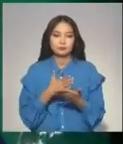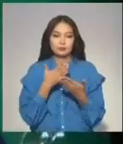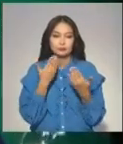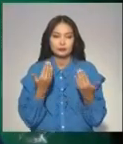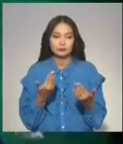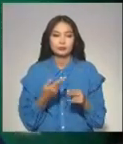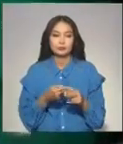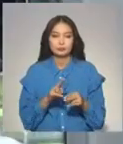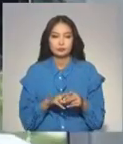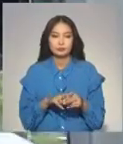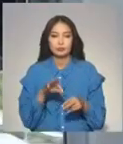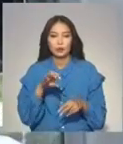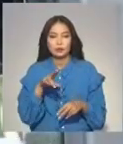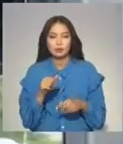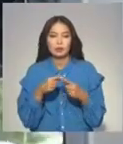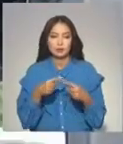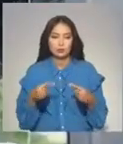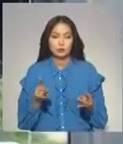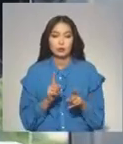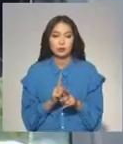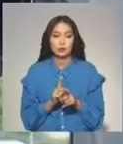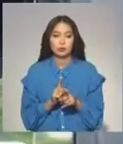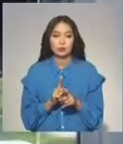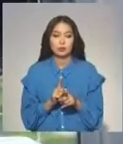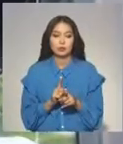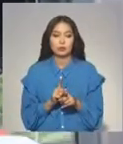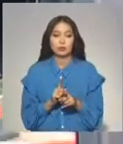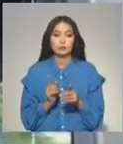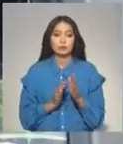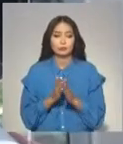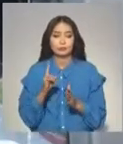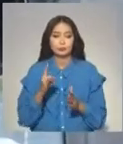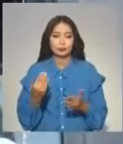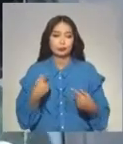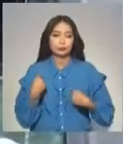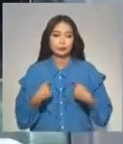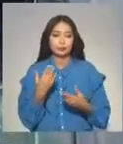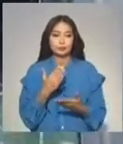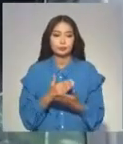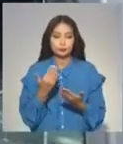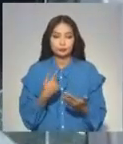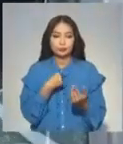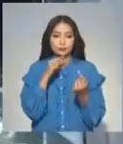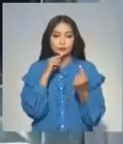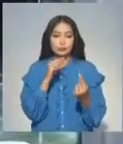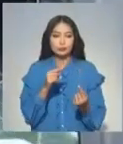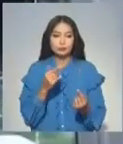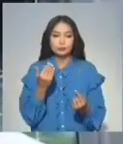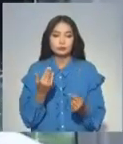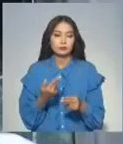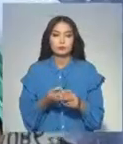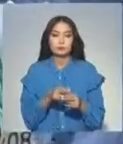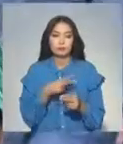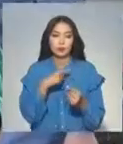ни сам оспа. Жанадан өмірге келіп жатқан баланы қинайды ғой, мен былайша айтқанда да. Мен қарсымын, үзілді келсі